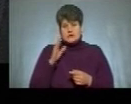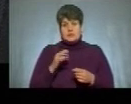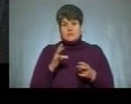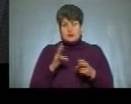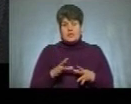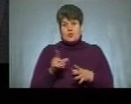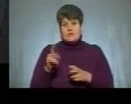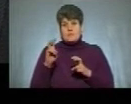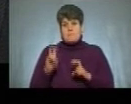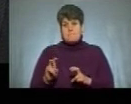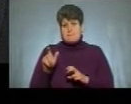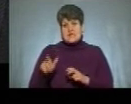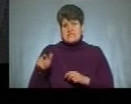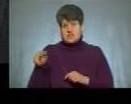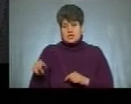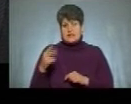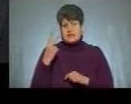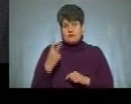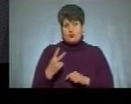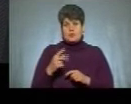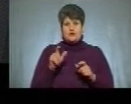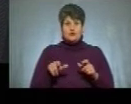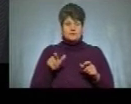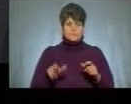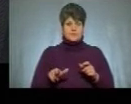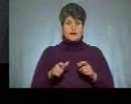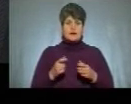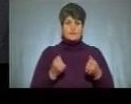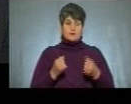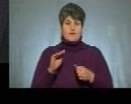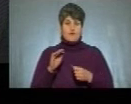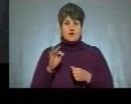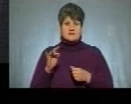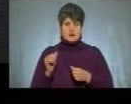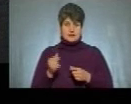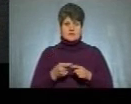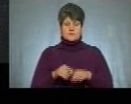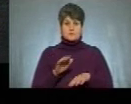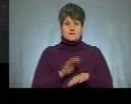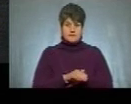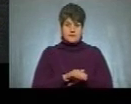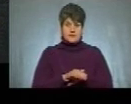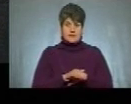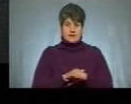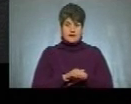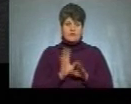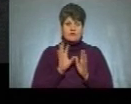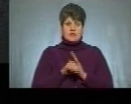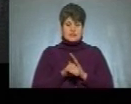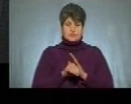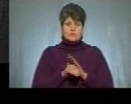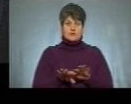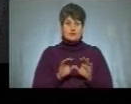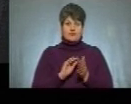його пасажир та двоє пасажирів з автомобіля «Фольксваген». За даним фактом внесено відомості